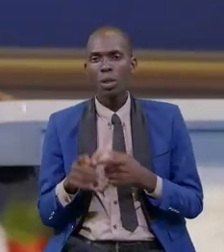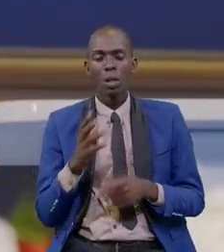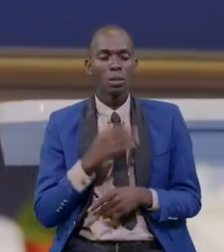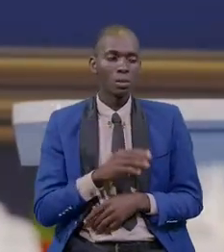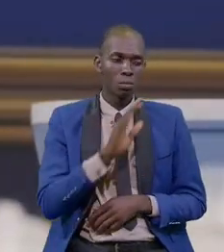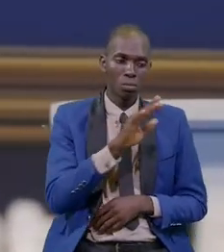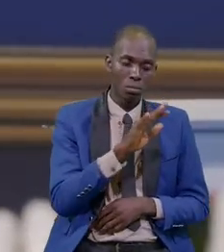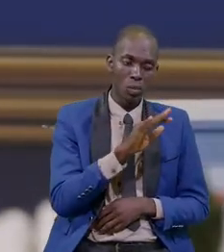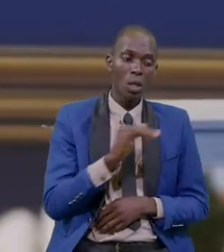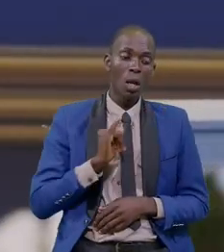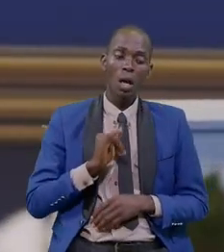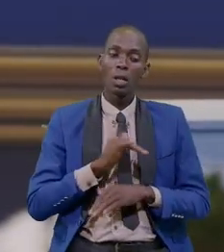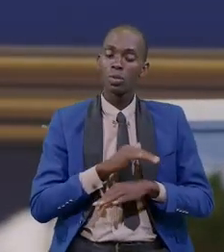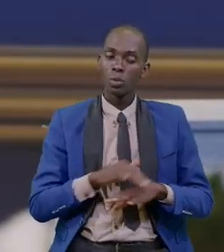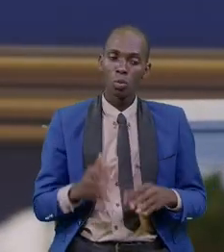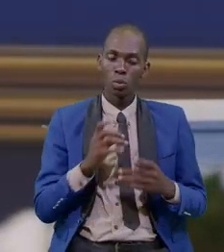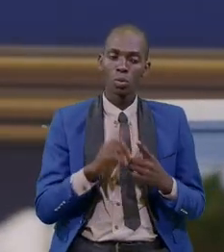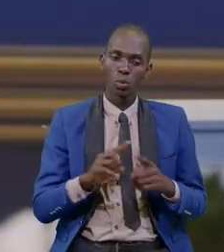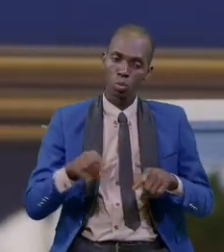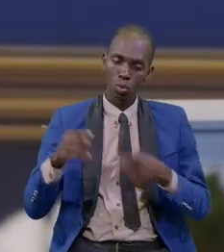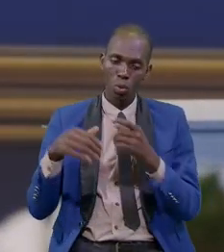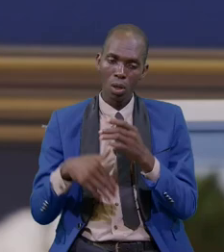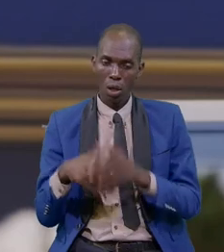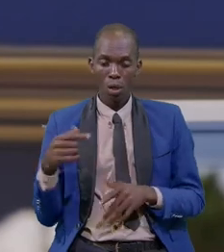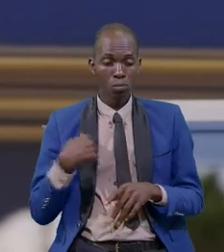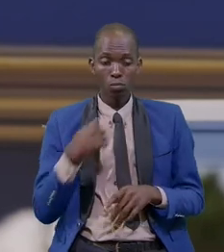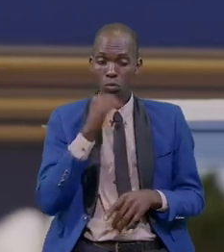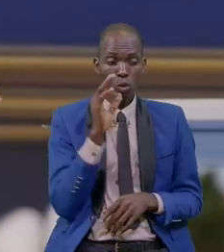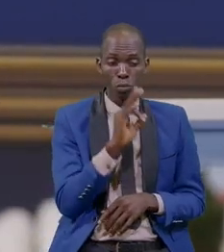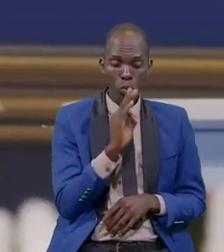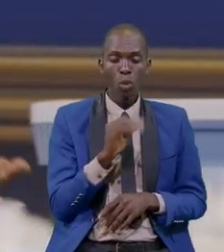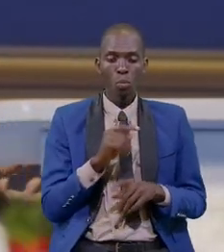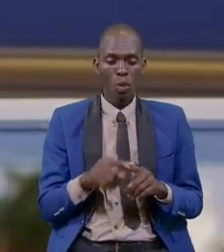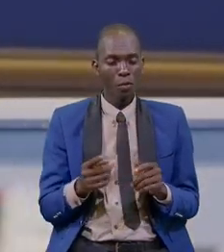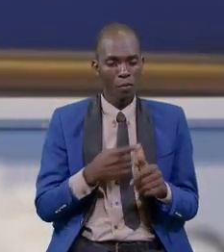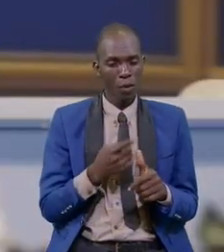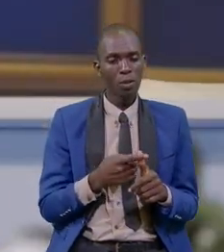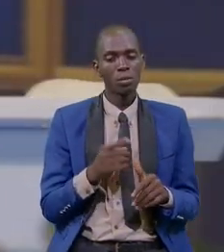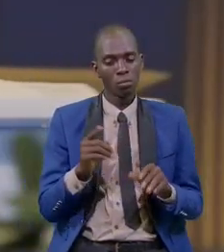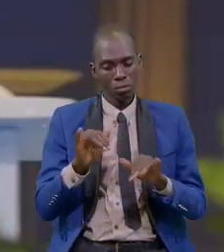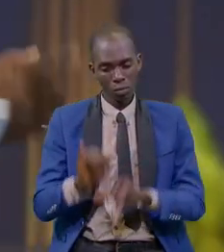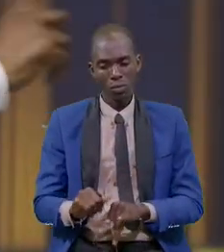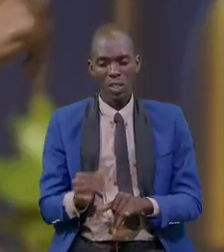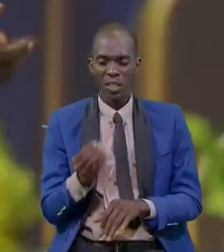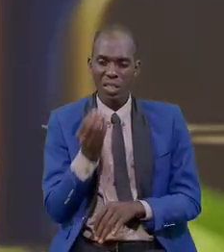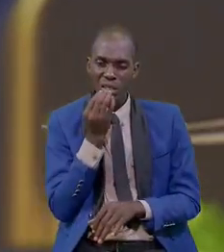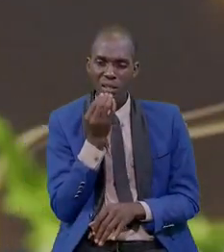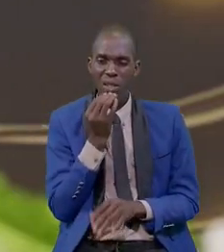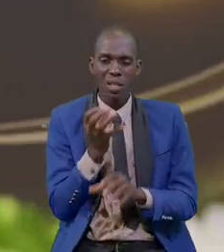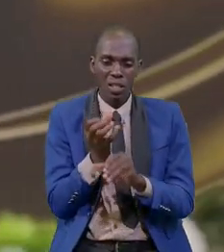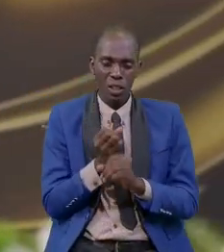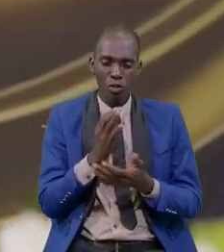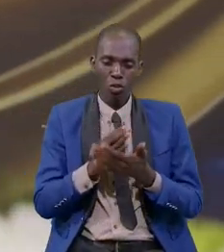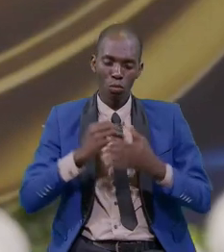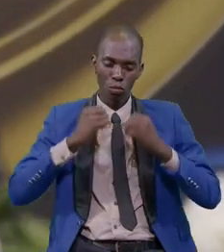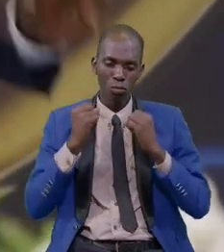ne sortes, je ne veux pas prêcher maintenant. Prends de la nourriture et mange d'abord pour avoir la force intérieure. Et vous savez, des gens comme ça,